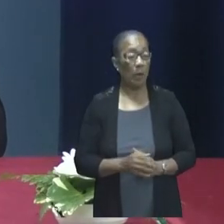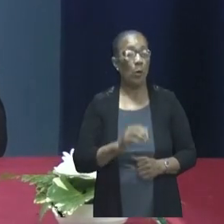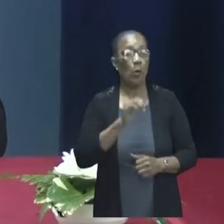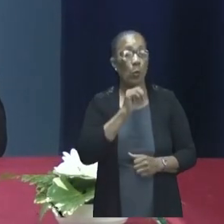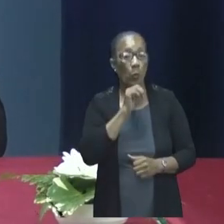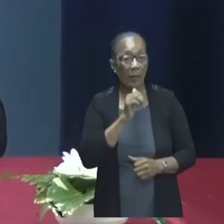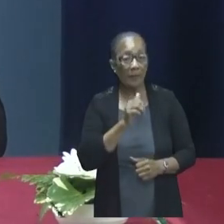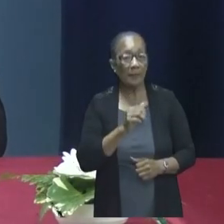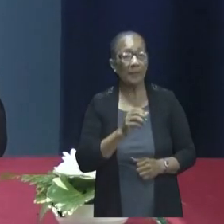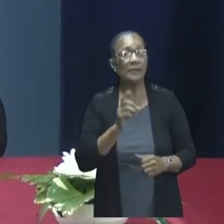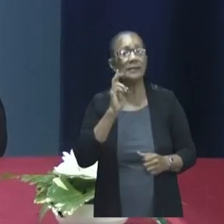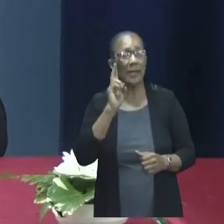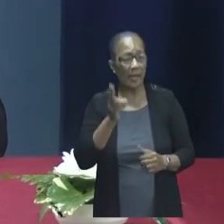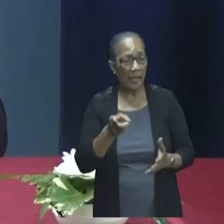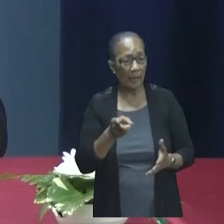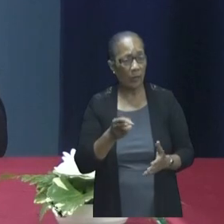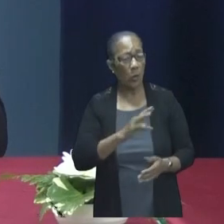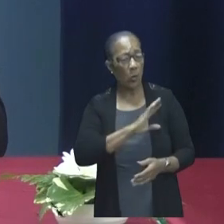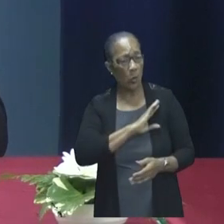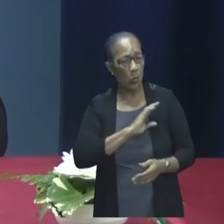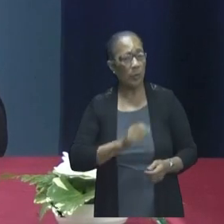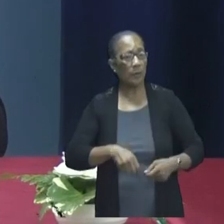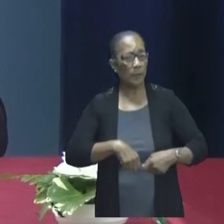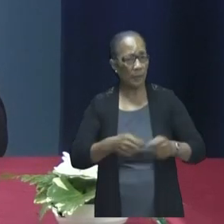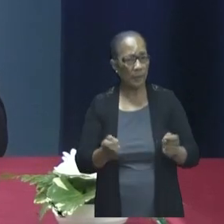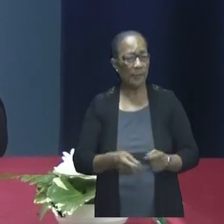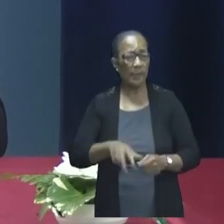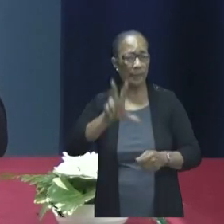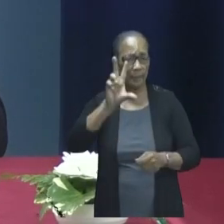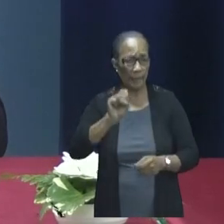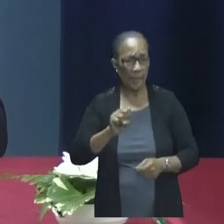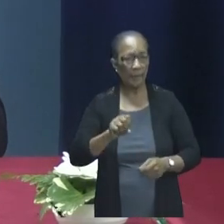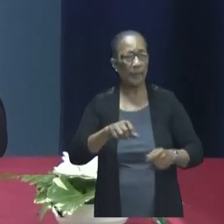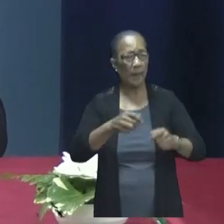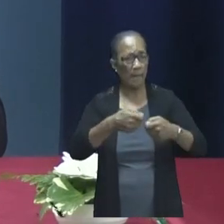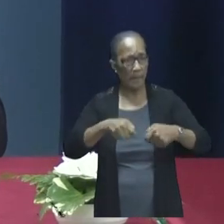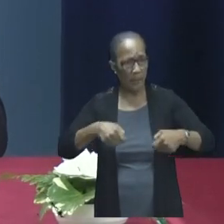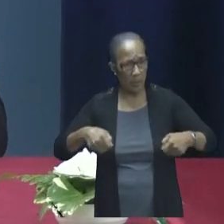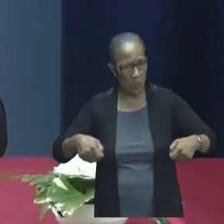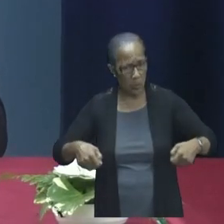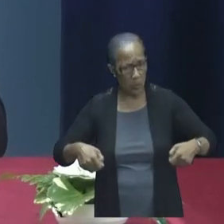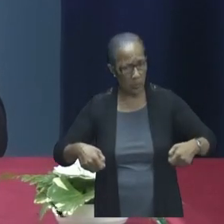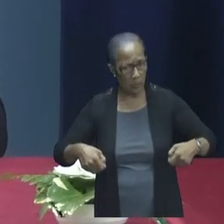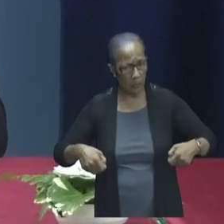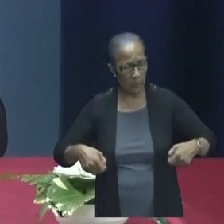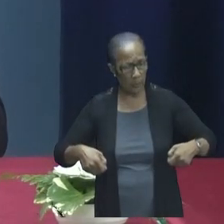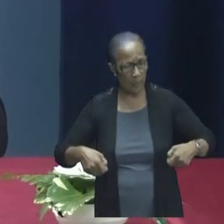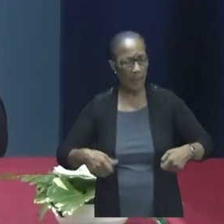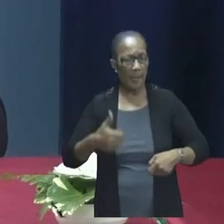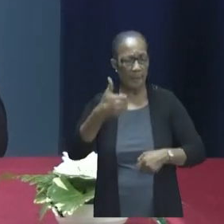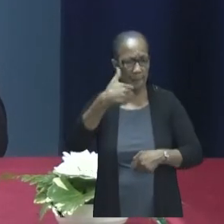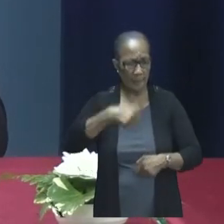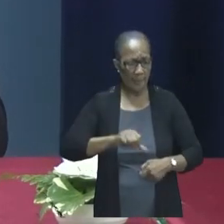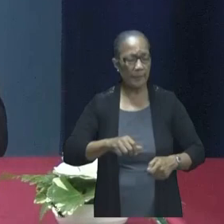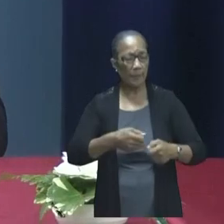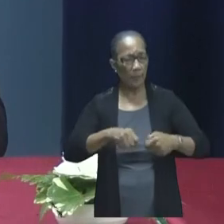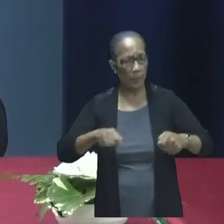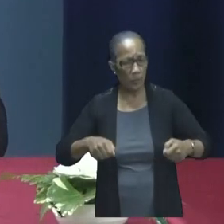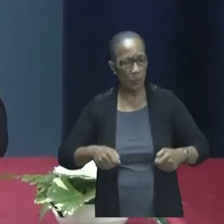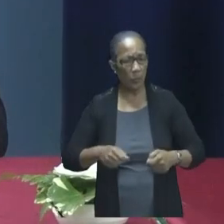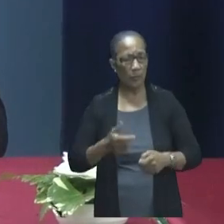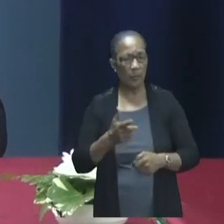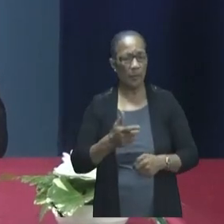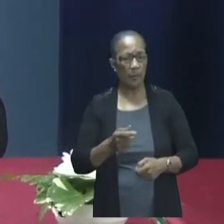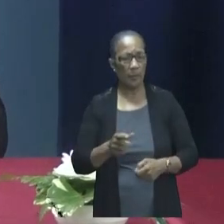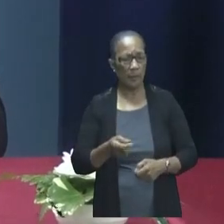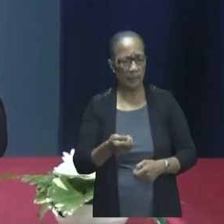is de realiteit ik heb het ook gepland in het parlement 80 miljoen op de begroting ow 60 billen dus aflossen schulden watervlo heb ik 20